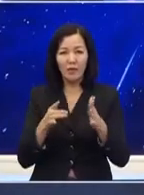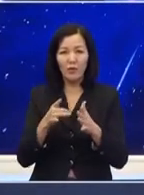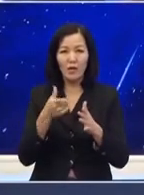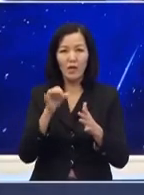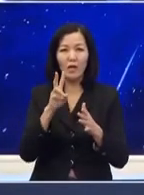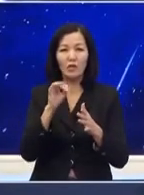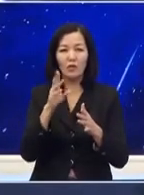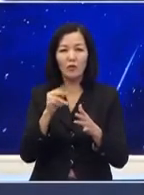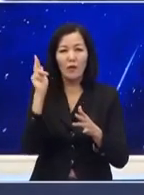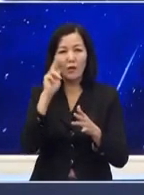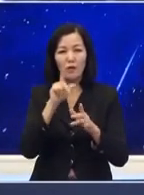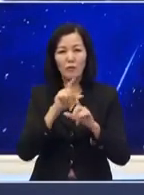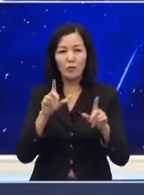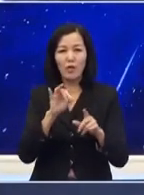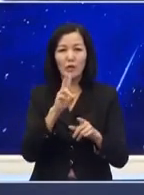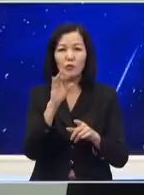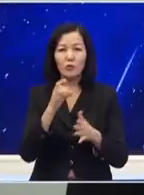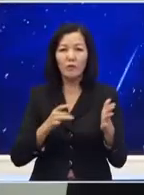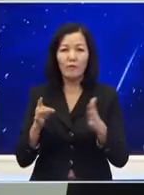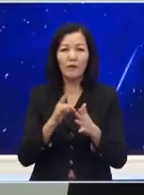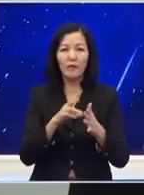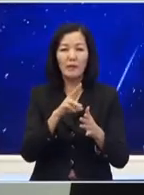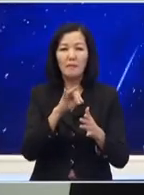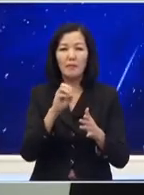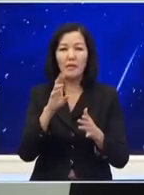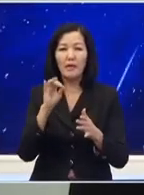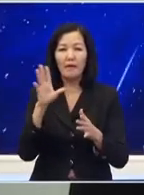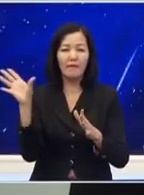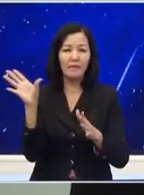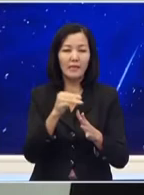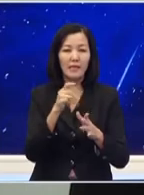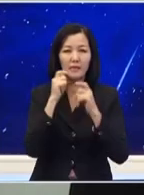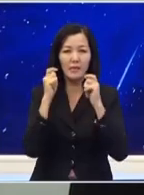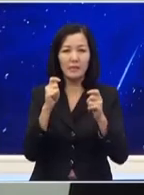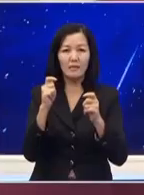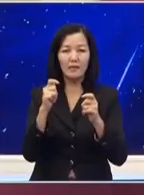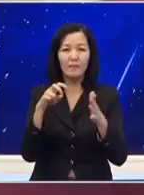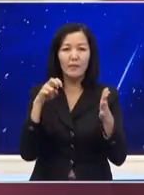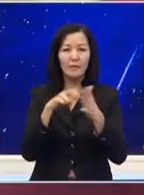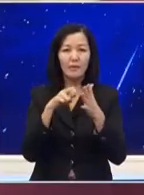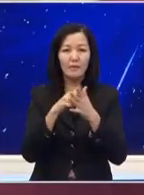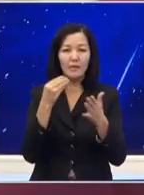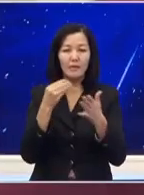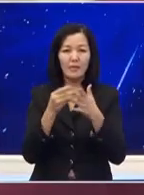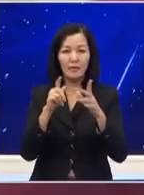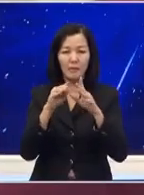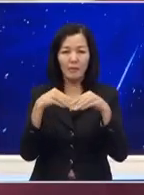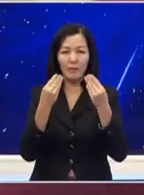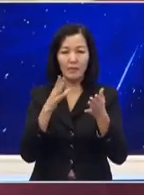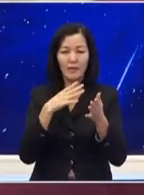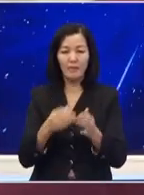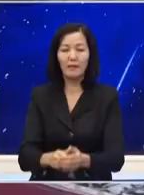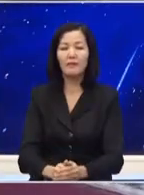и ученица из Аксусского района Александра Михеева. Все они были награждены благодарственными письмами и ценными